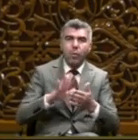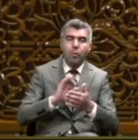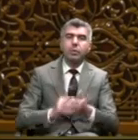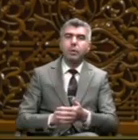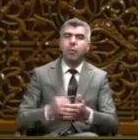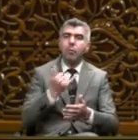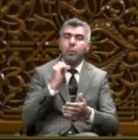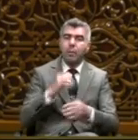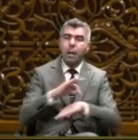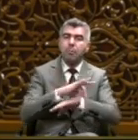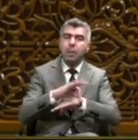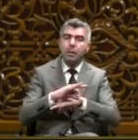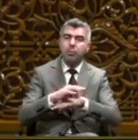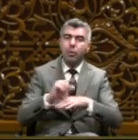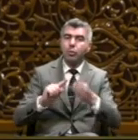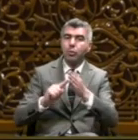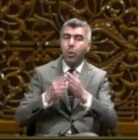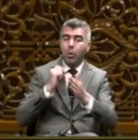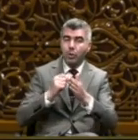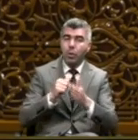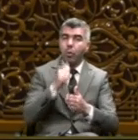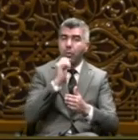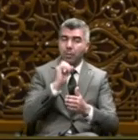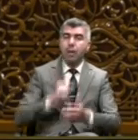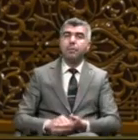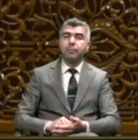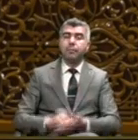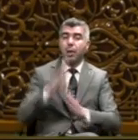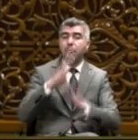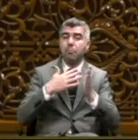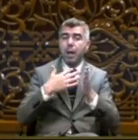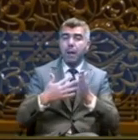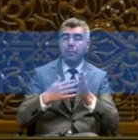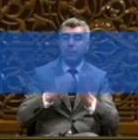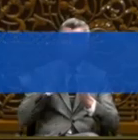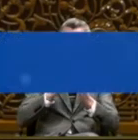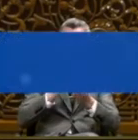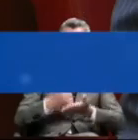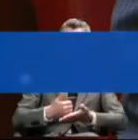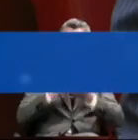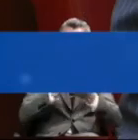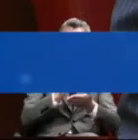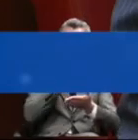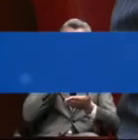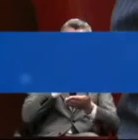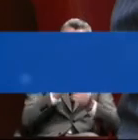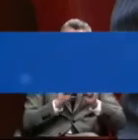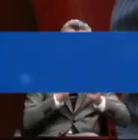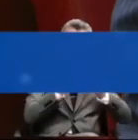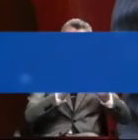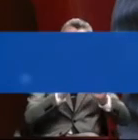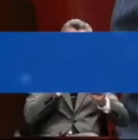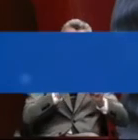تخص المكتب الوطني للكهرباء والماء الصالح للشرب والبرنامج الوطني للتزود بالماء الصالح للشرب ومواجهه انعكاسات